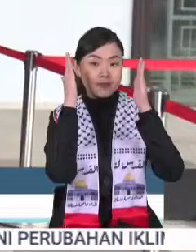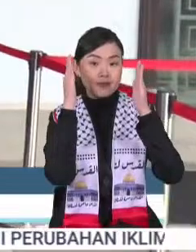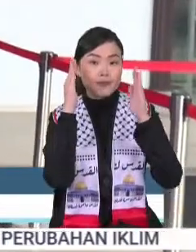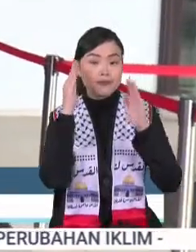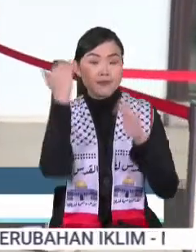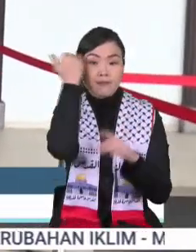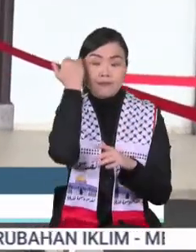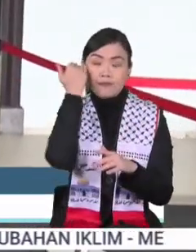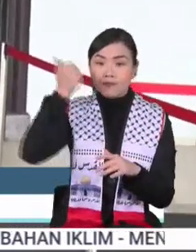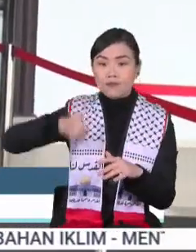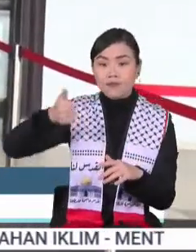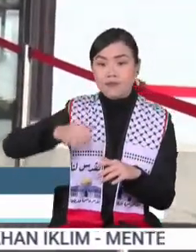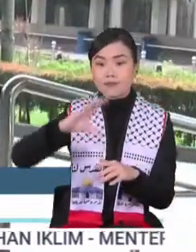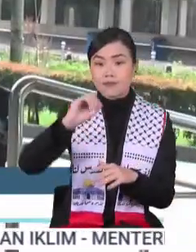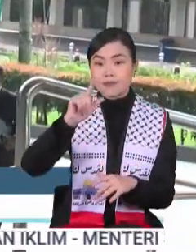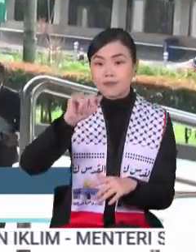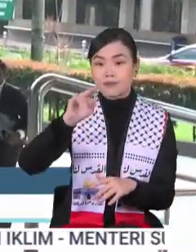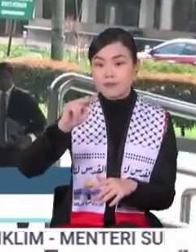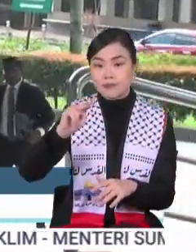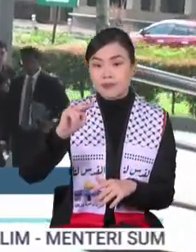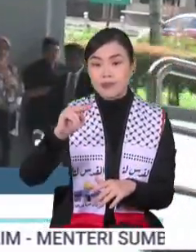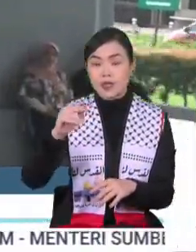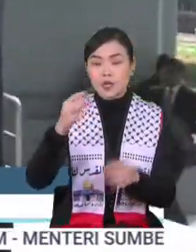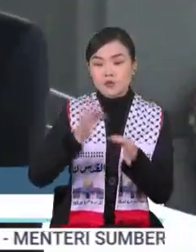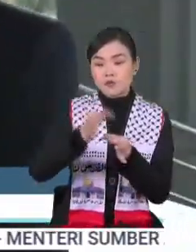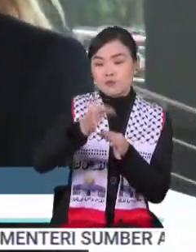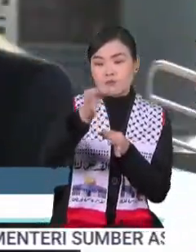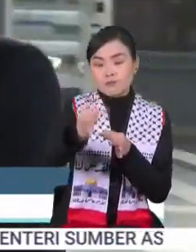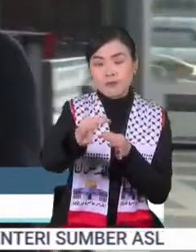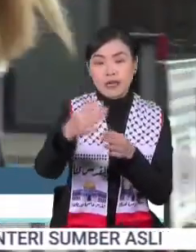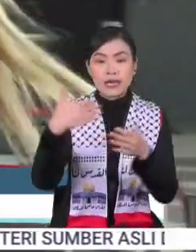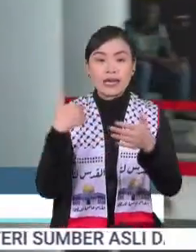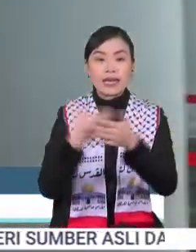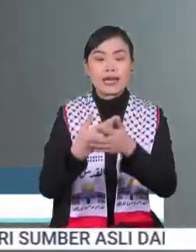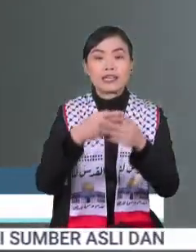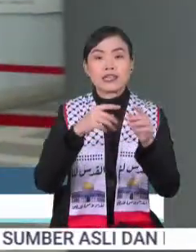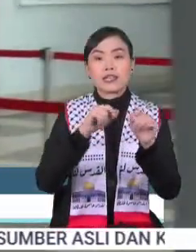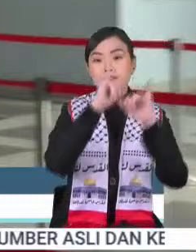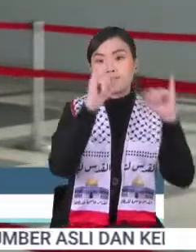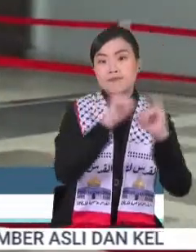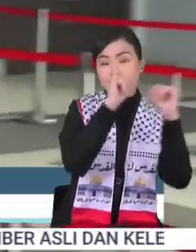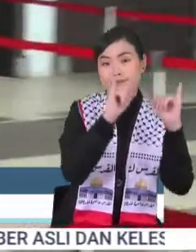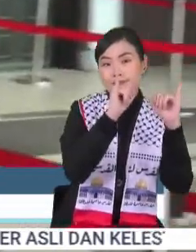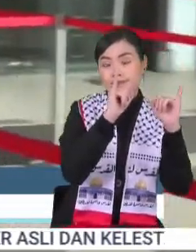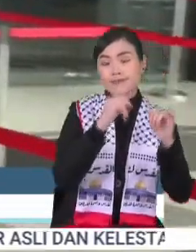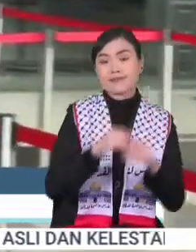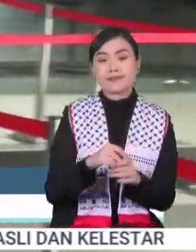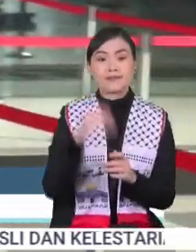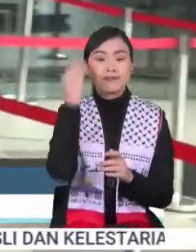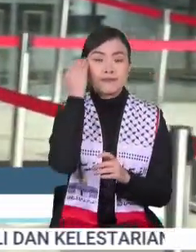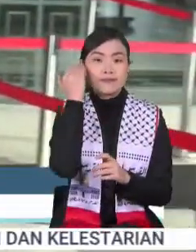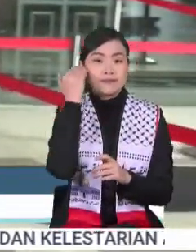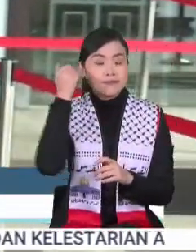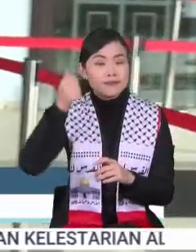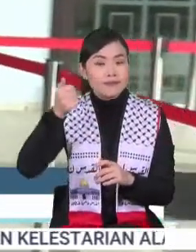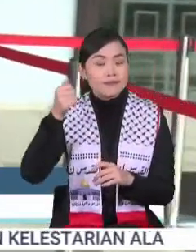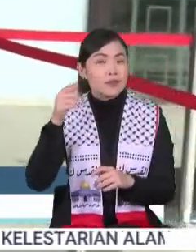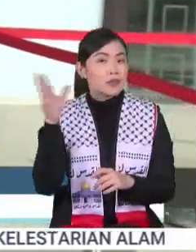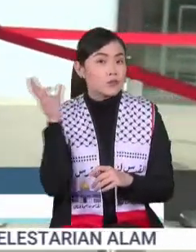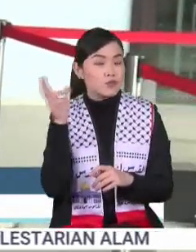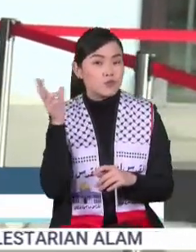Hakim Datuk Colin Lawrence kuera kemudian menangguhkan proseding sehingga isnin terdahulu mahkamah mendengar keterangan saksi penawaan